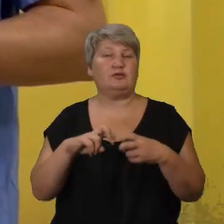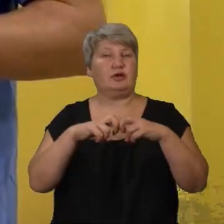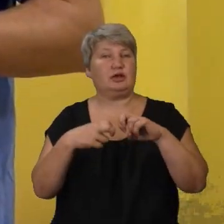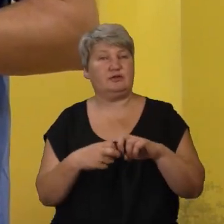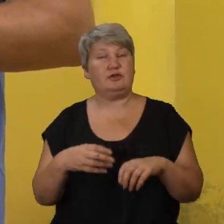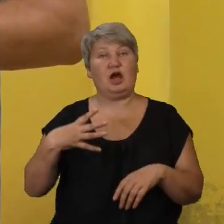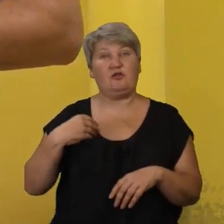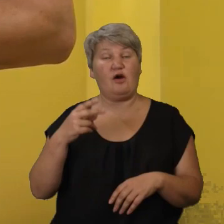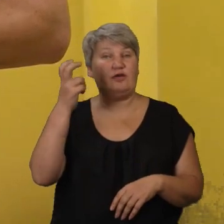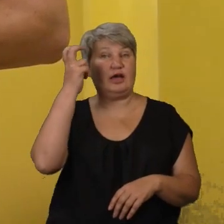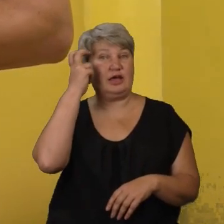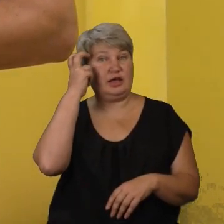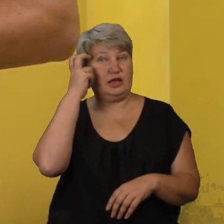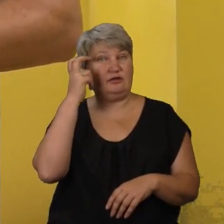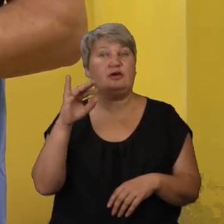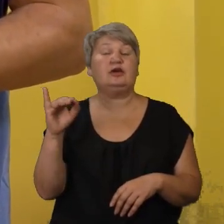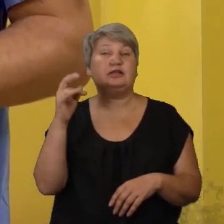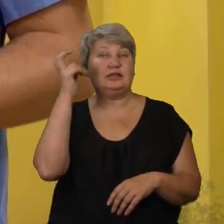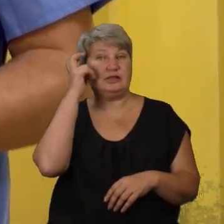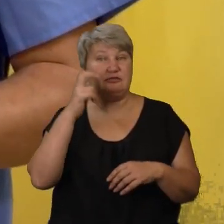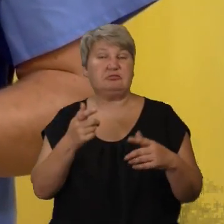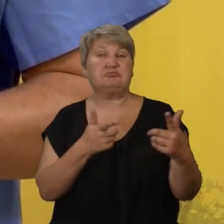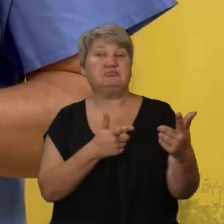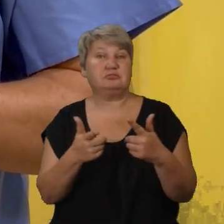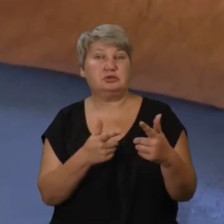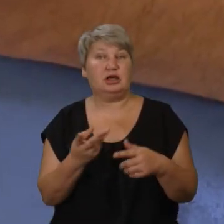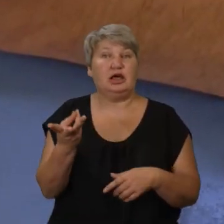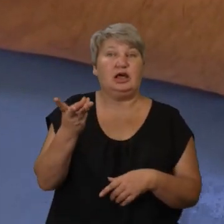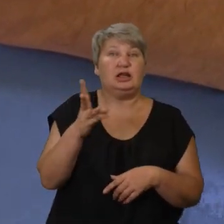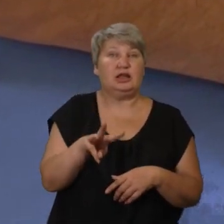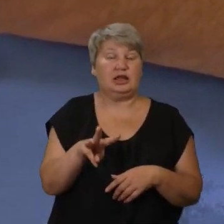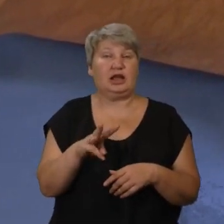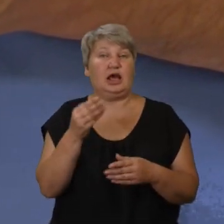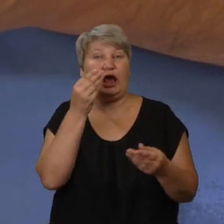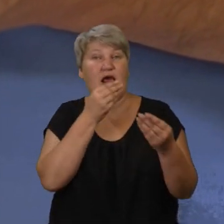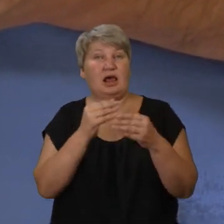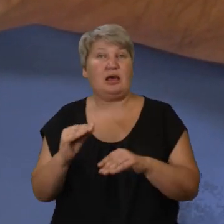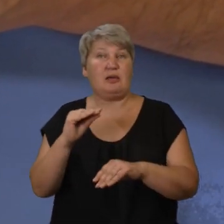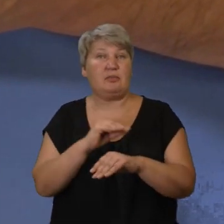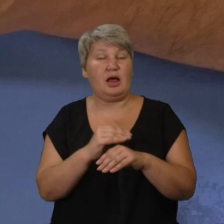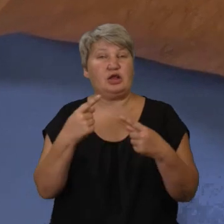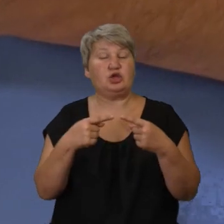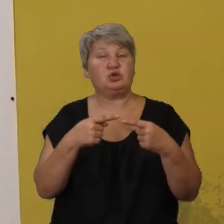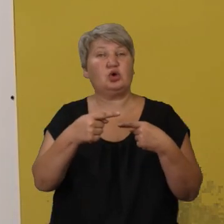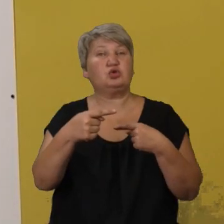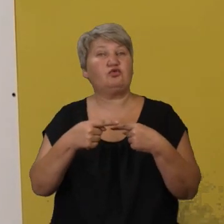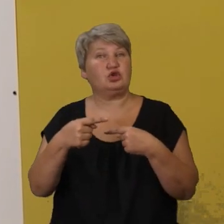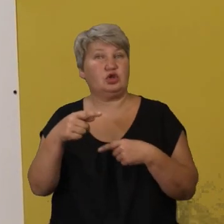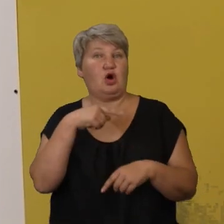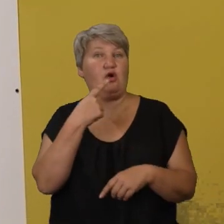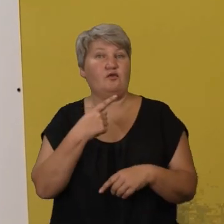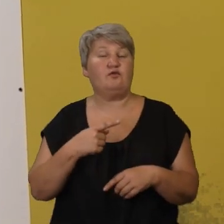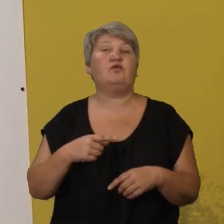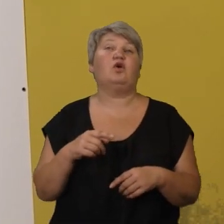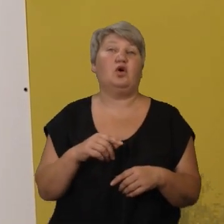Києва інженери зі столиці виготовили три варіанти титанового імпланту різної довжини для Богдана каже інженерка лабораторії